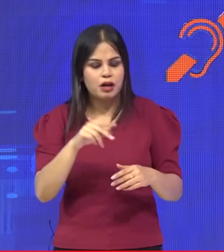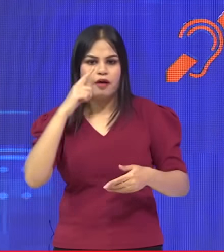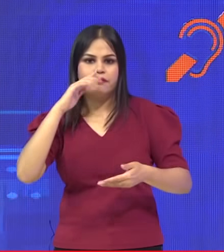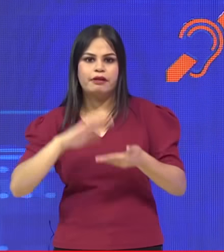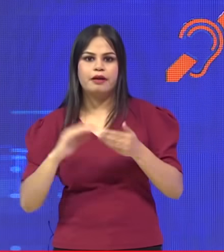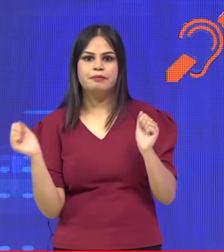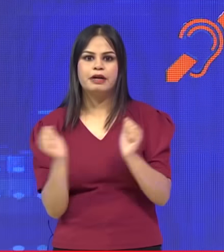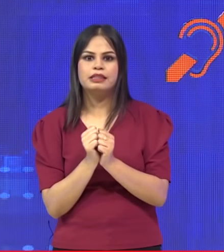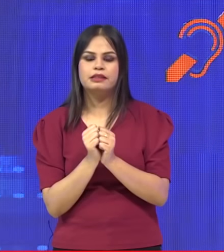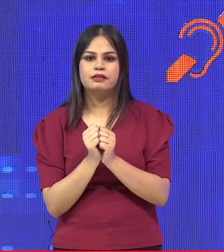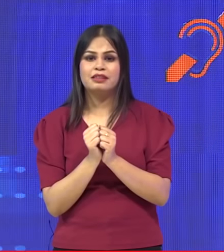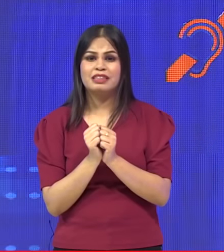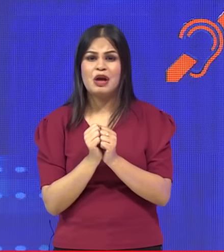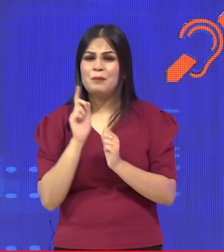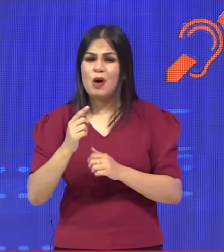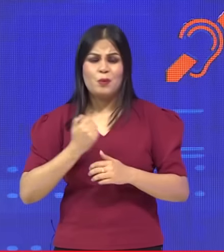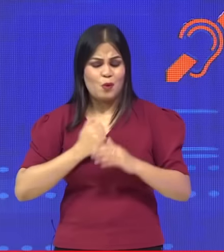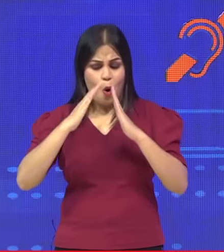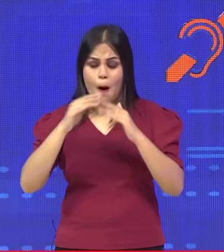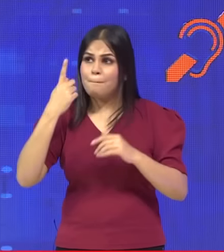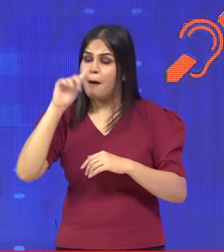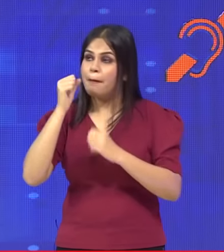लेकिन हमारे घर में